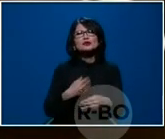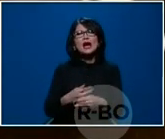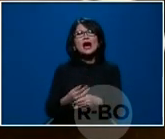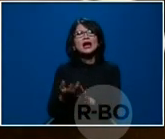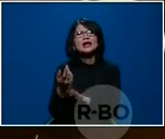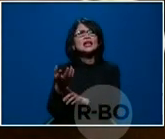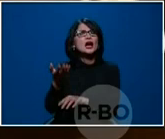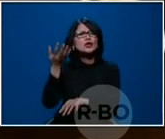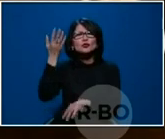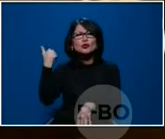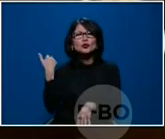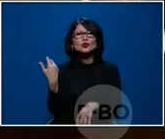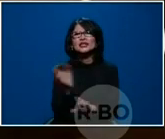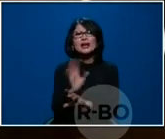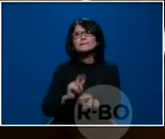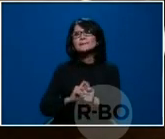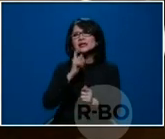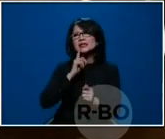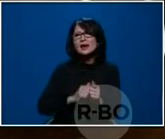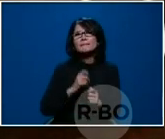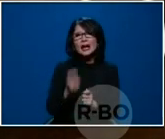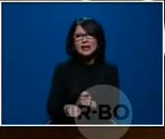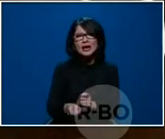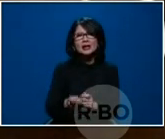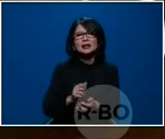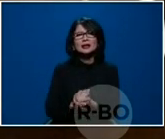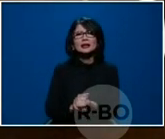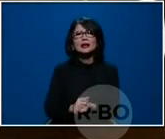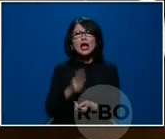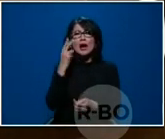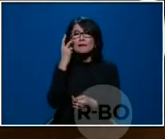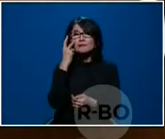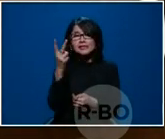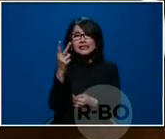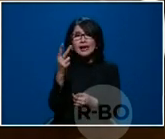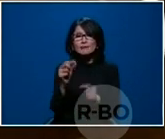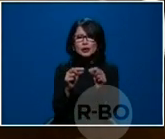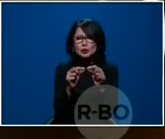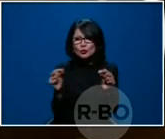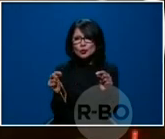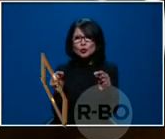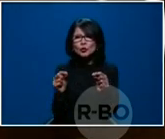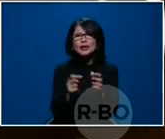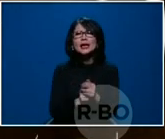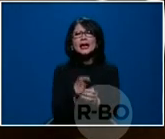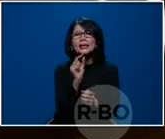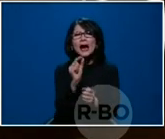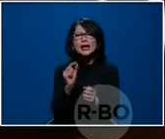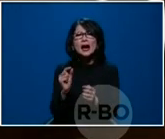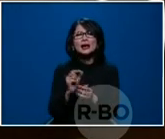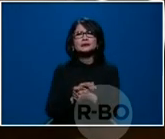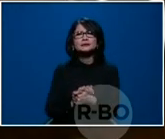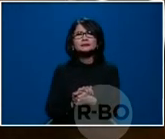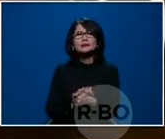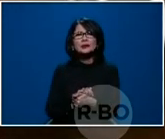dan apalagi yang kami katakan visi kami terukur dengan Angka apa Angka itu itu indeks pembangunan manusia